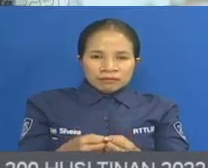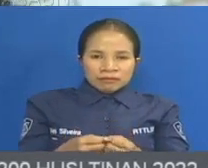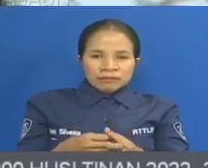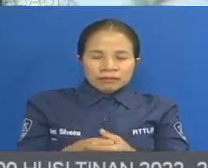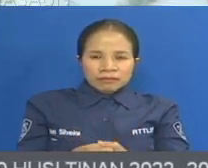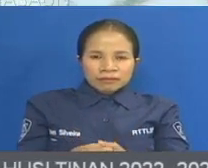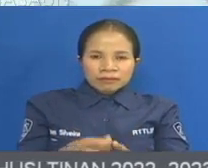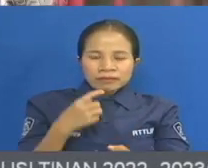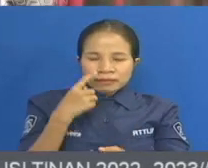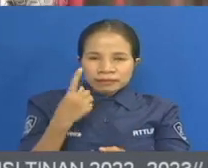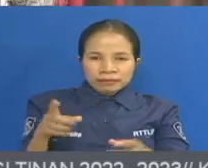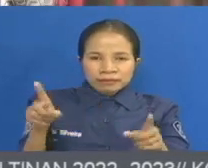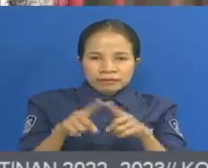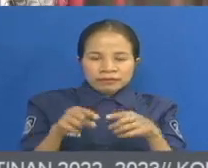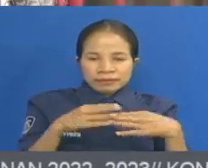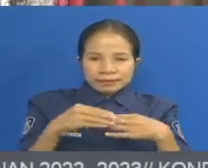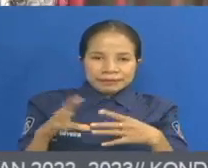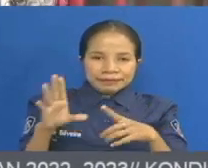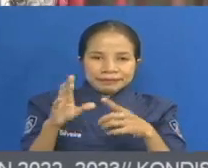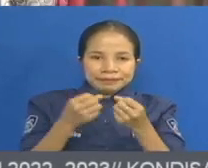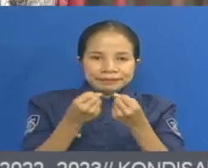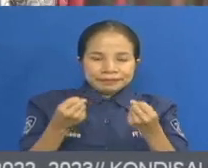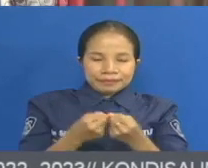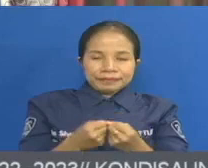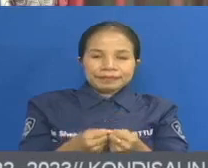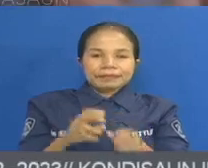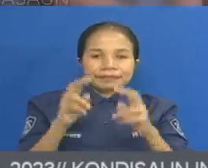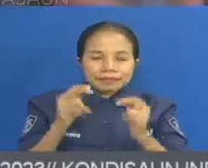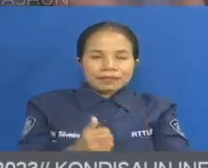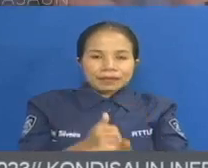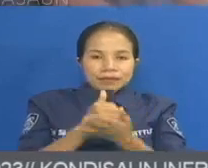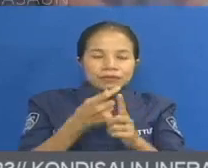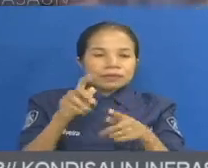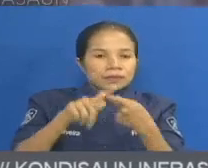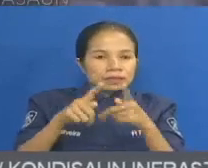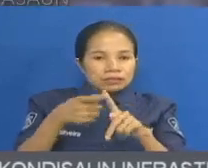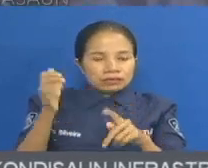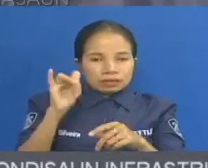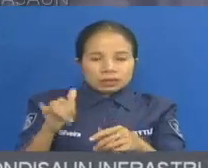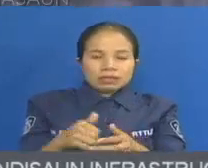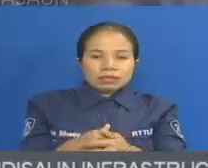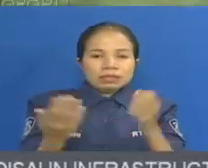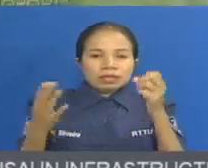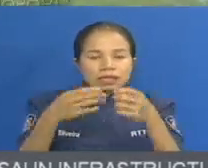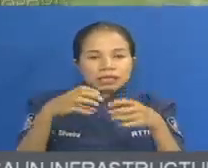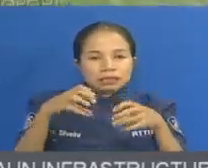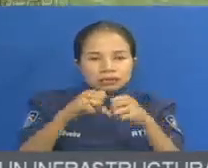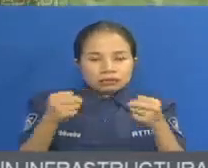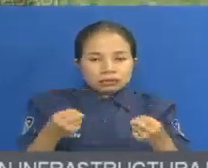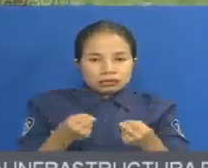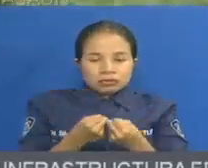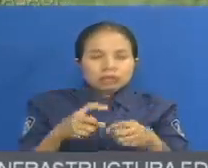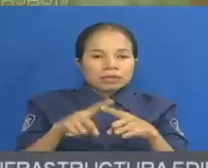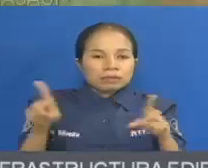Guterres admite a nessa autoridade local precisa tebes ba apoio husi parceiro sira ato hamata kika suco ne nia beleza